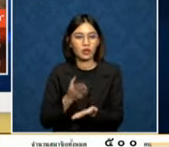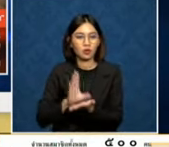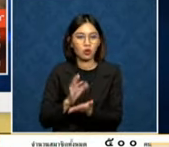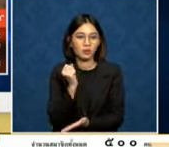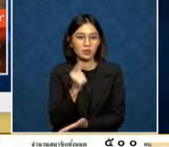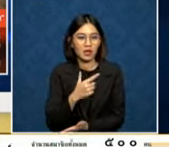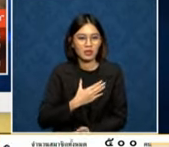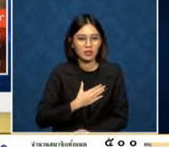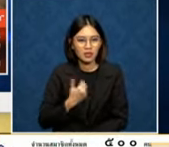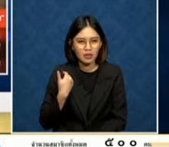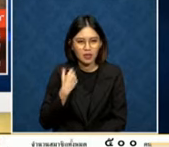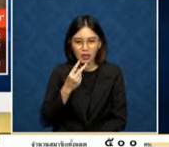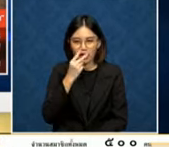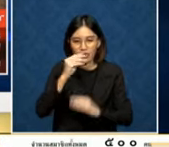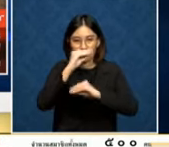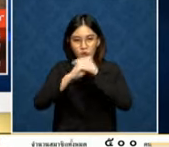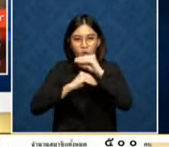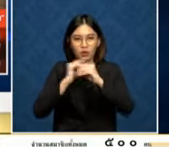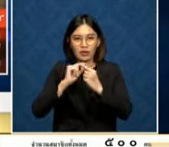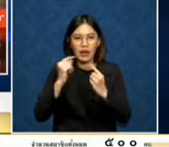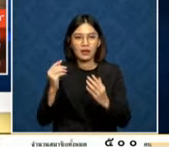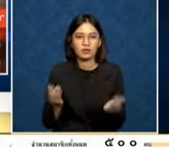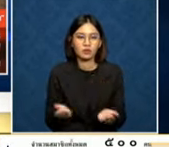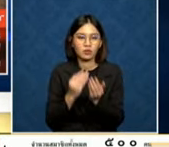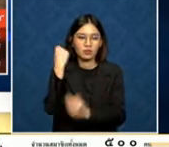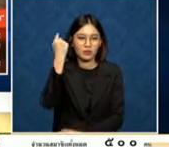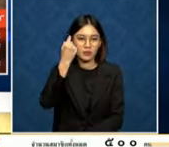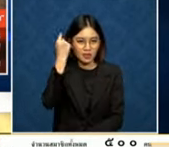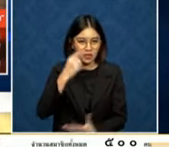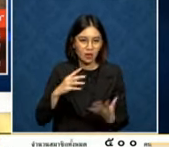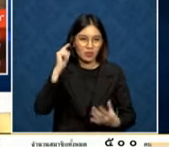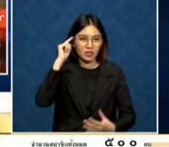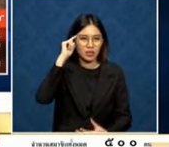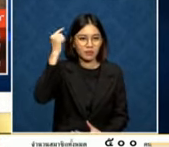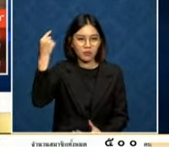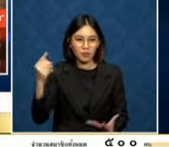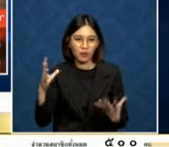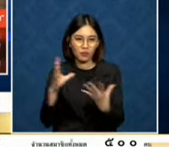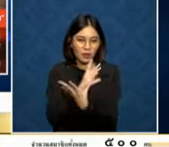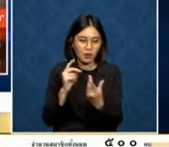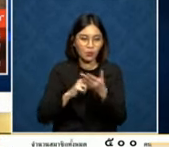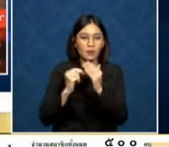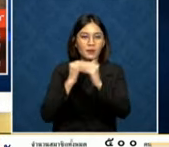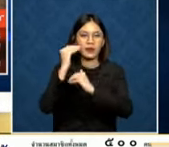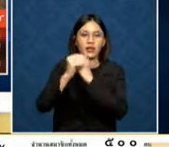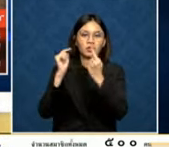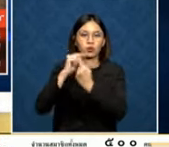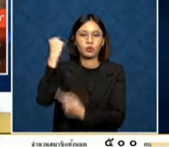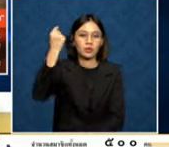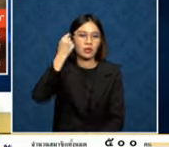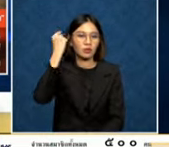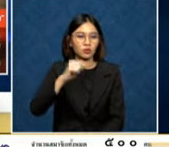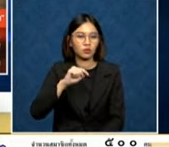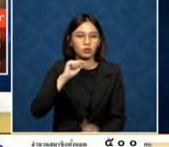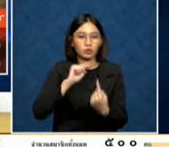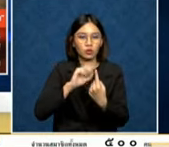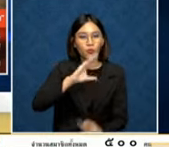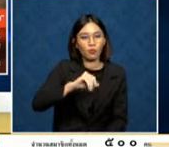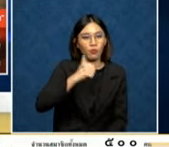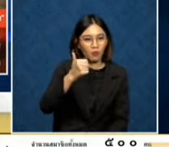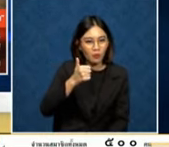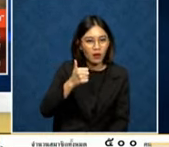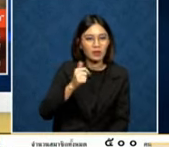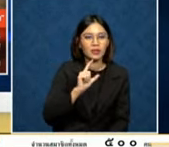จ่ายนะคะดิฉันได้พบโครงการส่งเสริมการท่องเที่ยวเชิงสร้างสรรค์และวัฒนธรมซึ่งเป็นการต่อยอดนะคะจากการท่องเที่ยวในเมืองหลักสูนเมืองหน้า